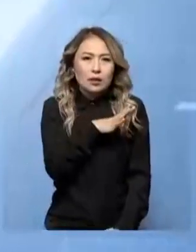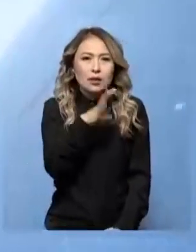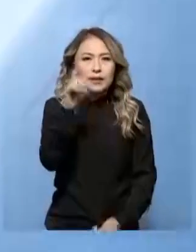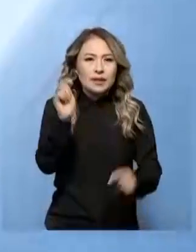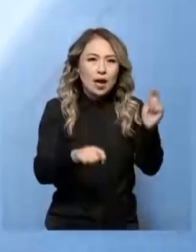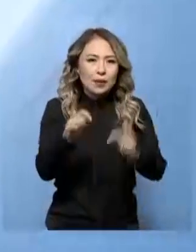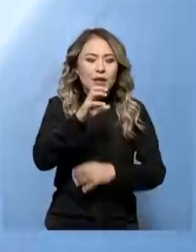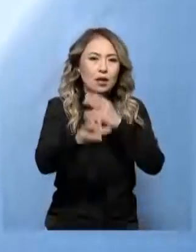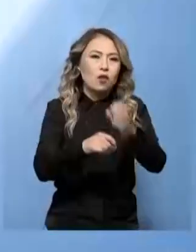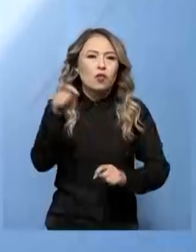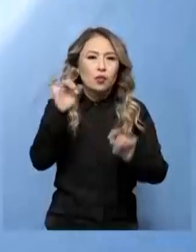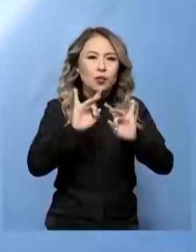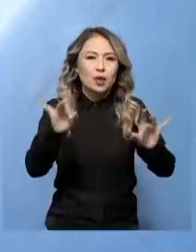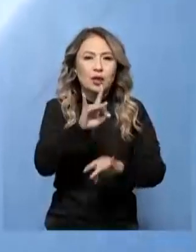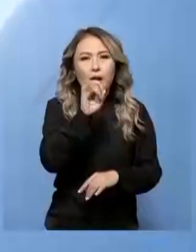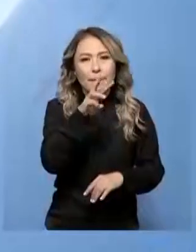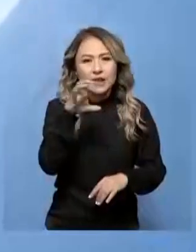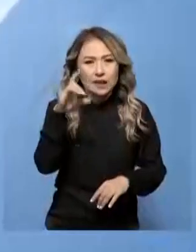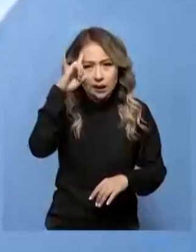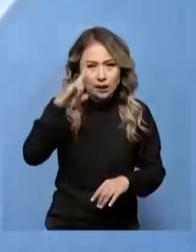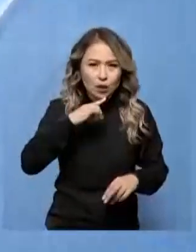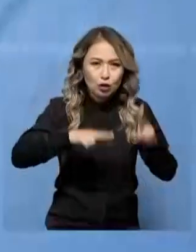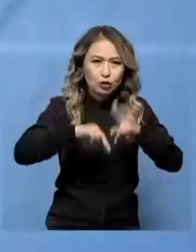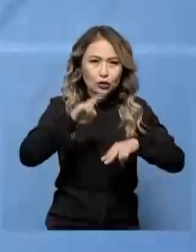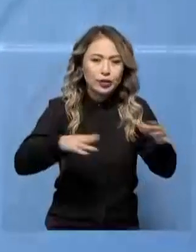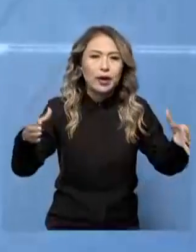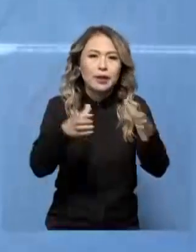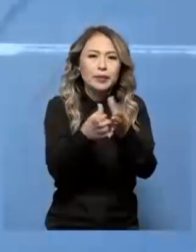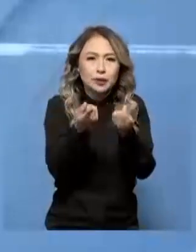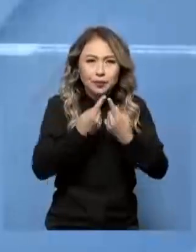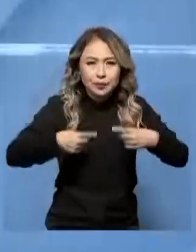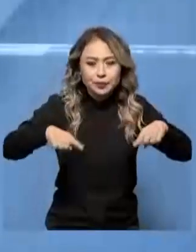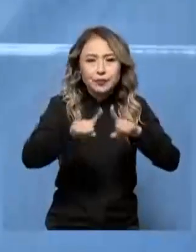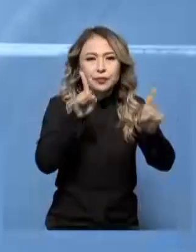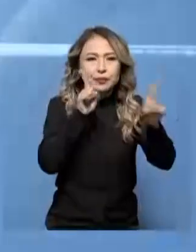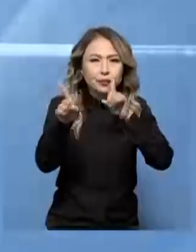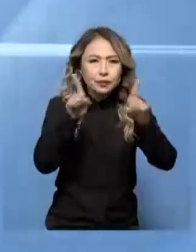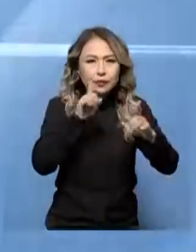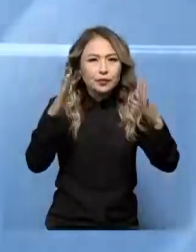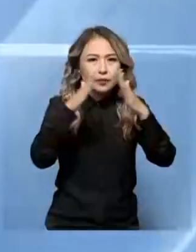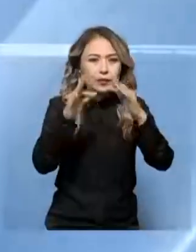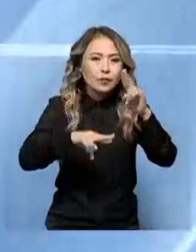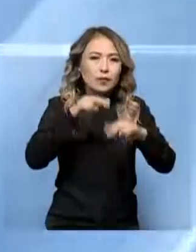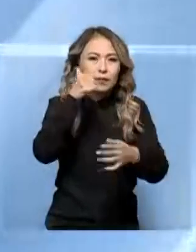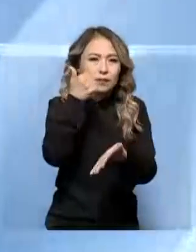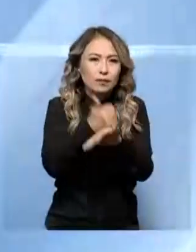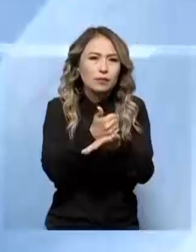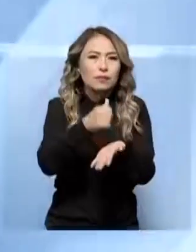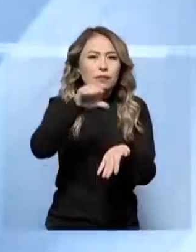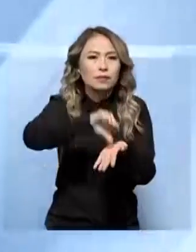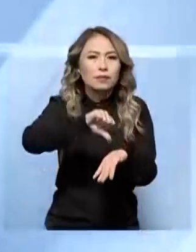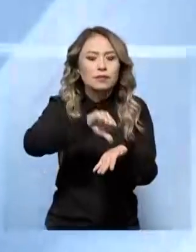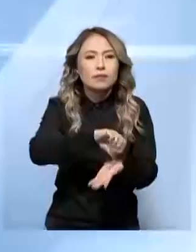Summit халықаралық форумында айтылды. Рамс Қазақстан құрылыс компаниясының ұйымдастыруымен өткен жиынға жылжымайтын мүлік саласының көшбасшылары